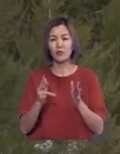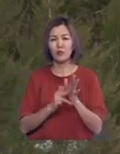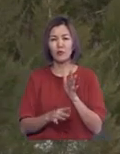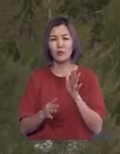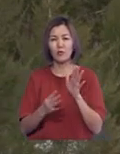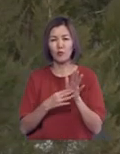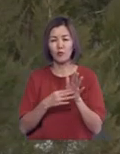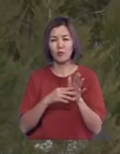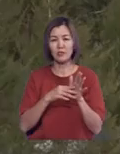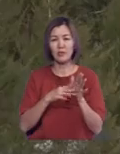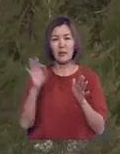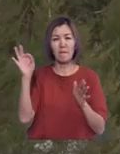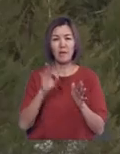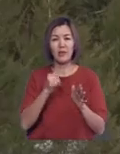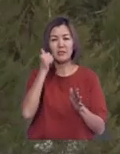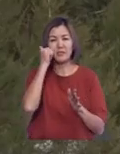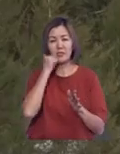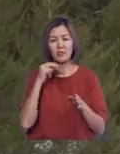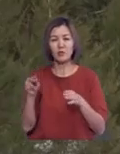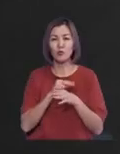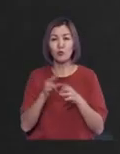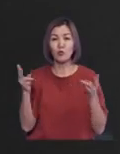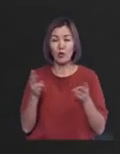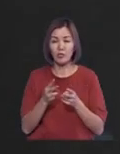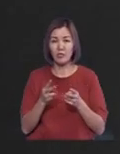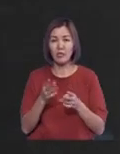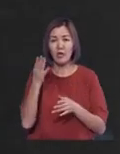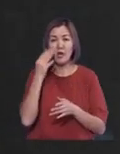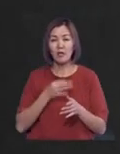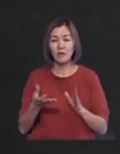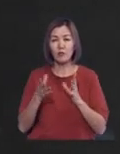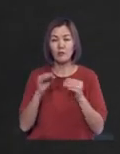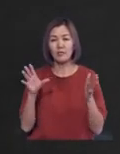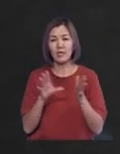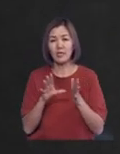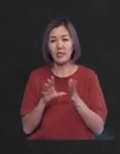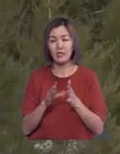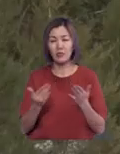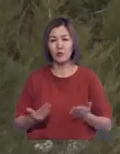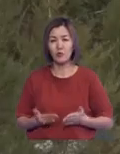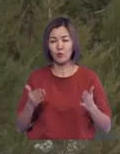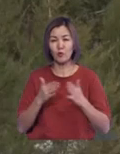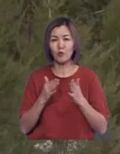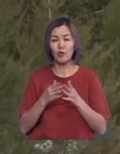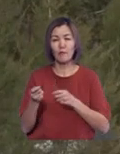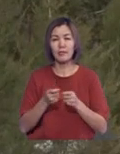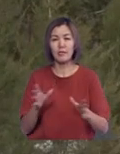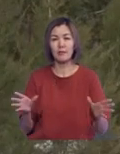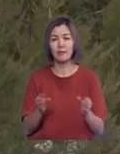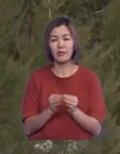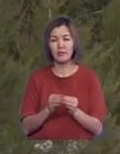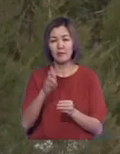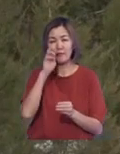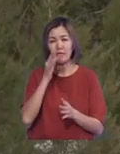99%-ға уже ескірген, яғни жөндеуді қажет етеді. Соған орай Алматы облысының энергетика және тұрғын үй коммуналдық шаруашылық басқармасымен бірлесе отырып,